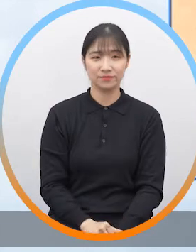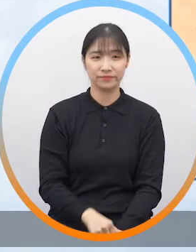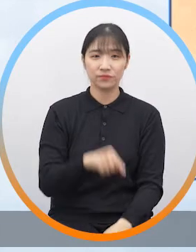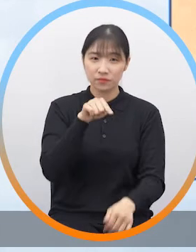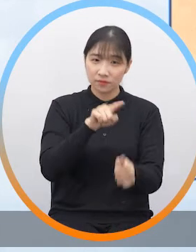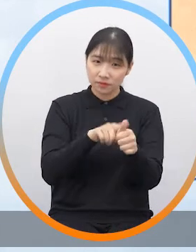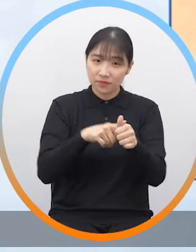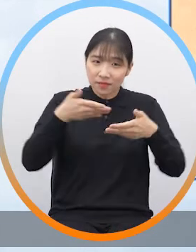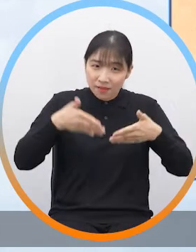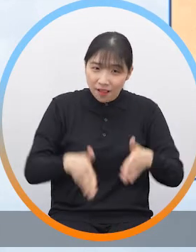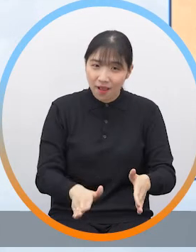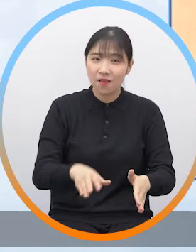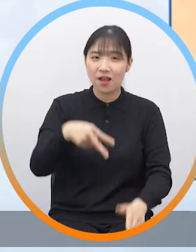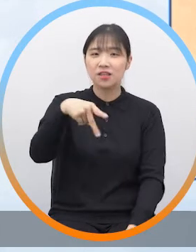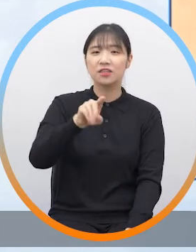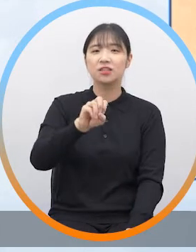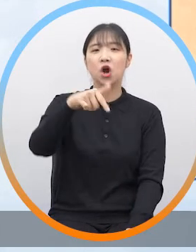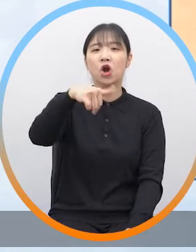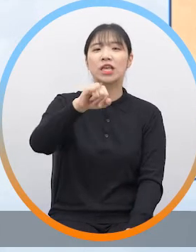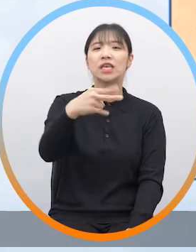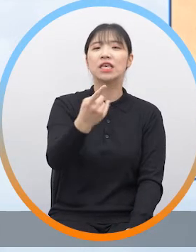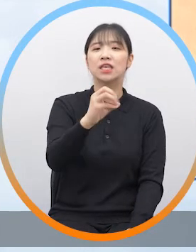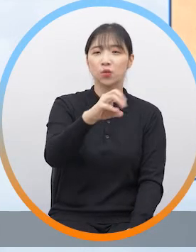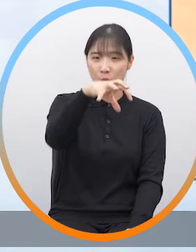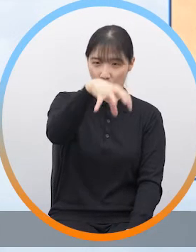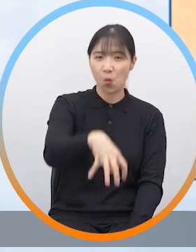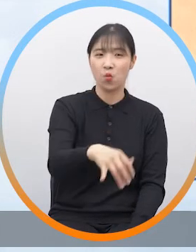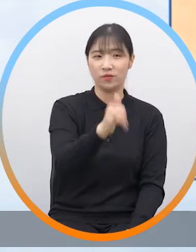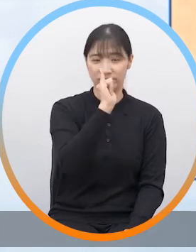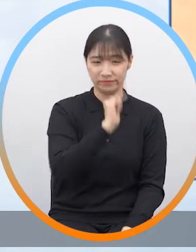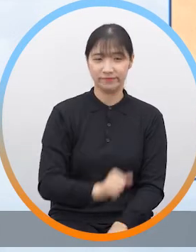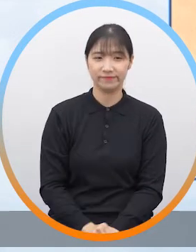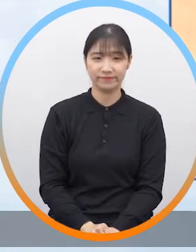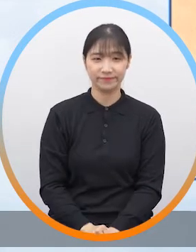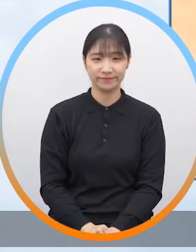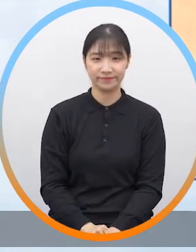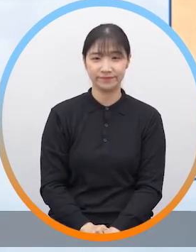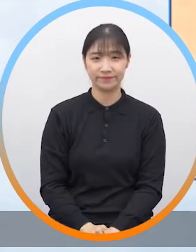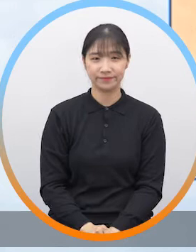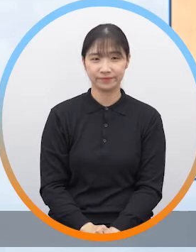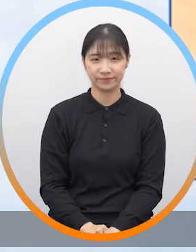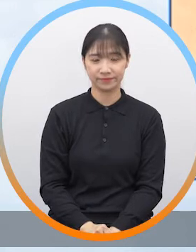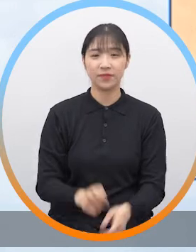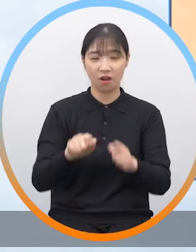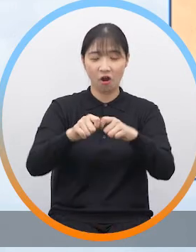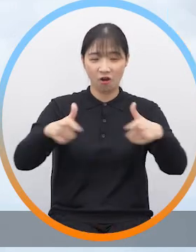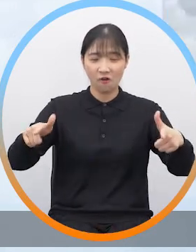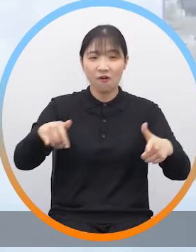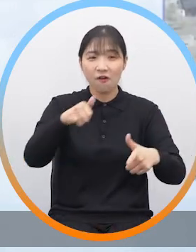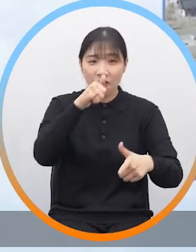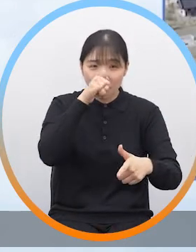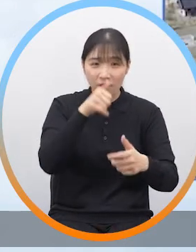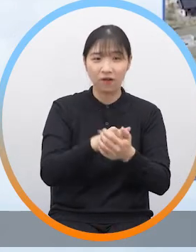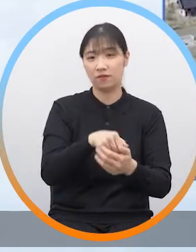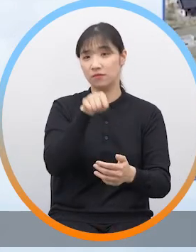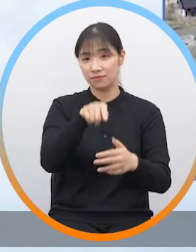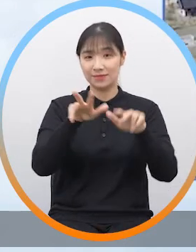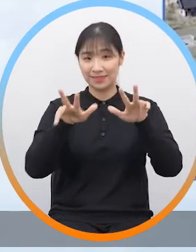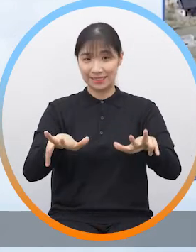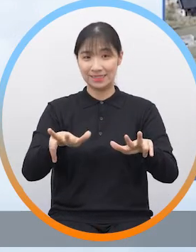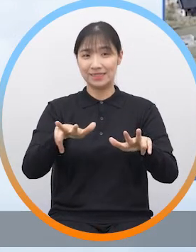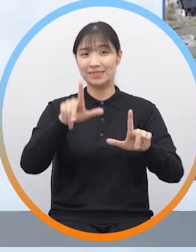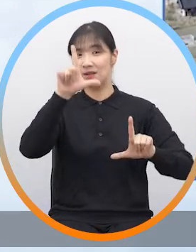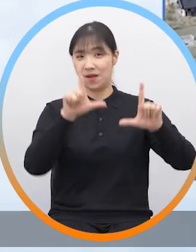태어났다고 하는 그런 성기동 그런 곳도 있습니다. 여러 가지 것들이 있고, 지금 이